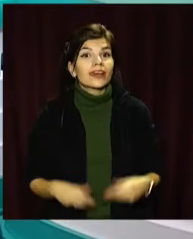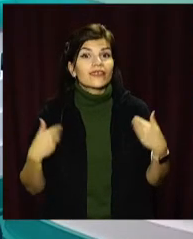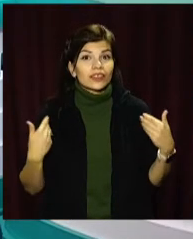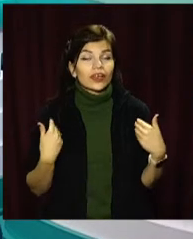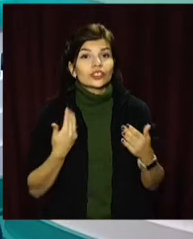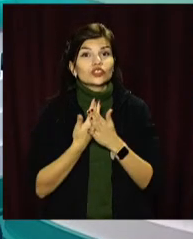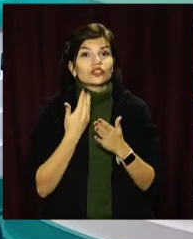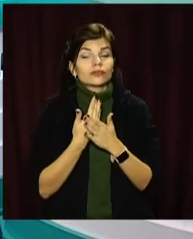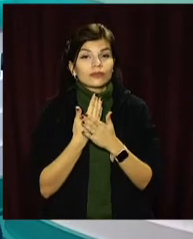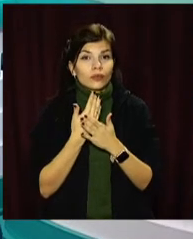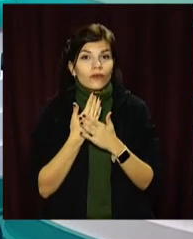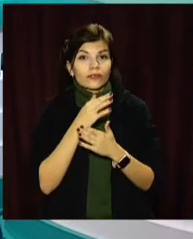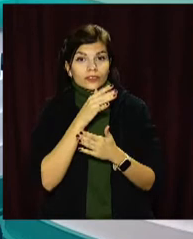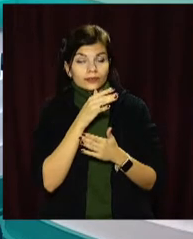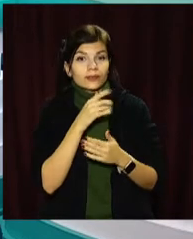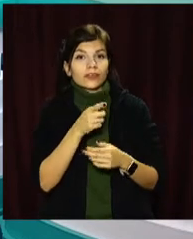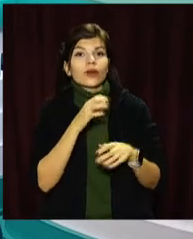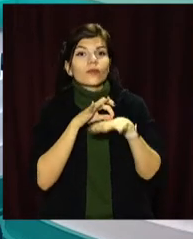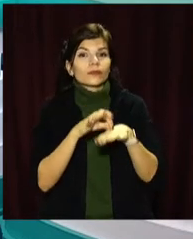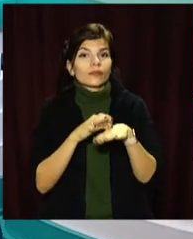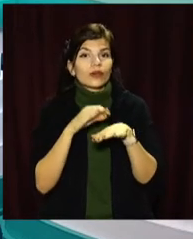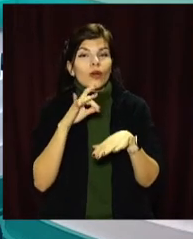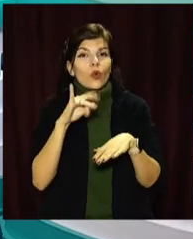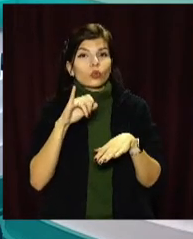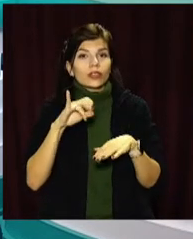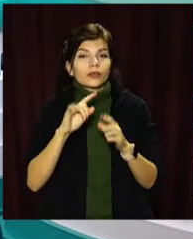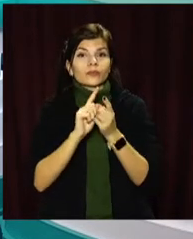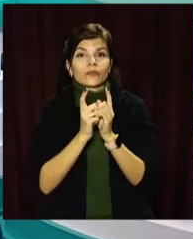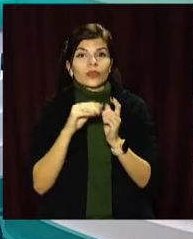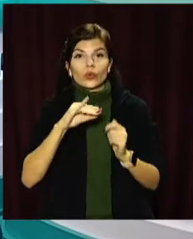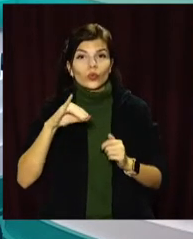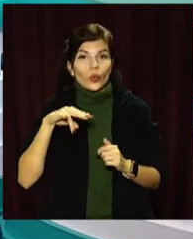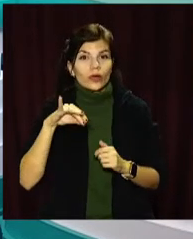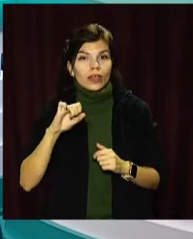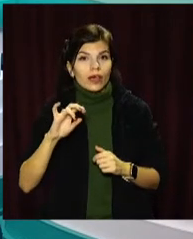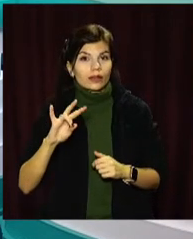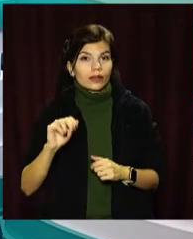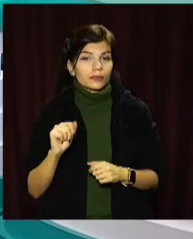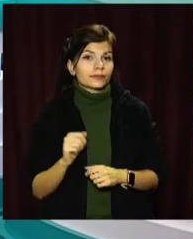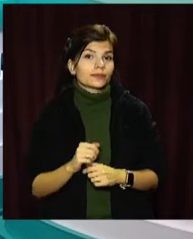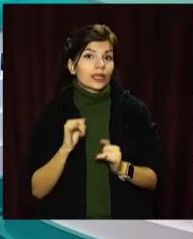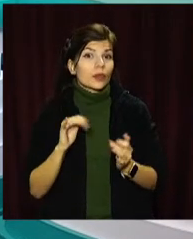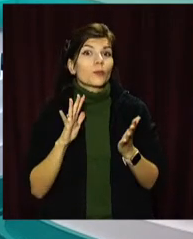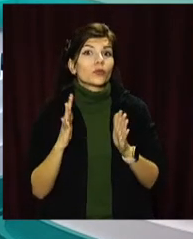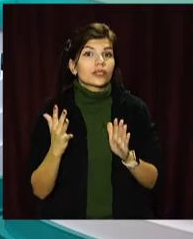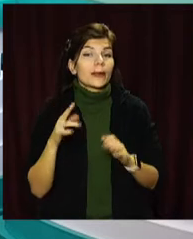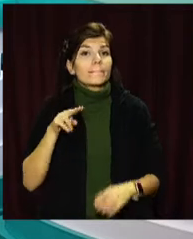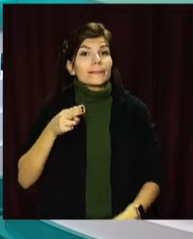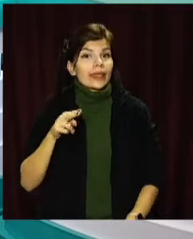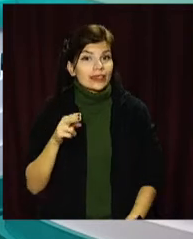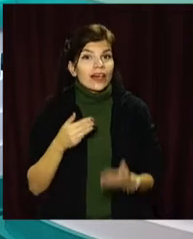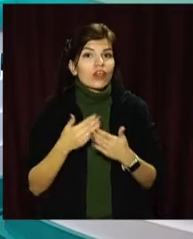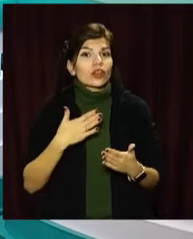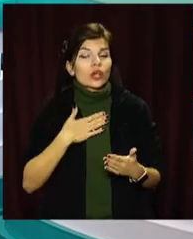Вітаю! Час новин на відкритому. У студії Руслана Козиряцька та сурдоперекладачка Юліана Пуговкіна. І про події п'ятниці